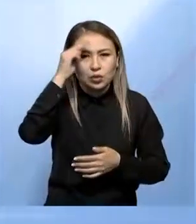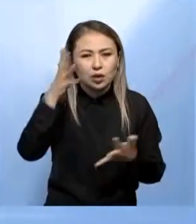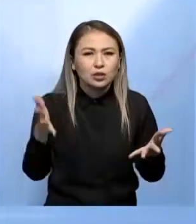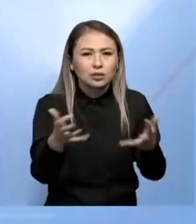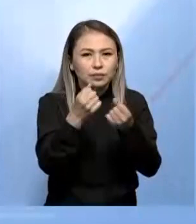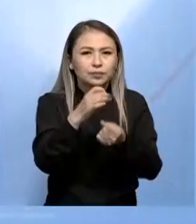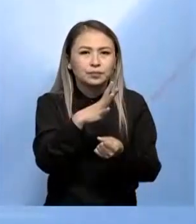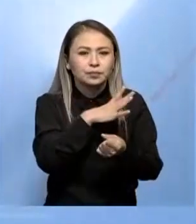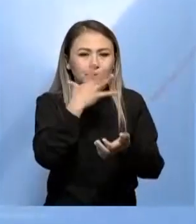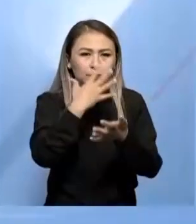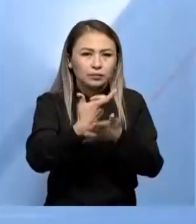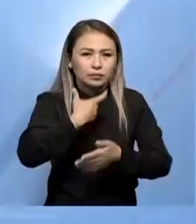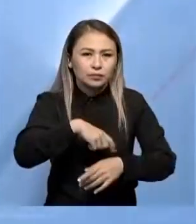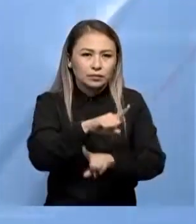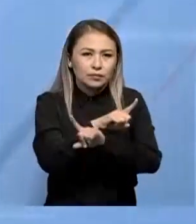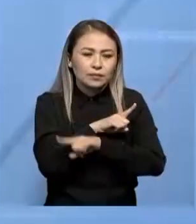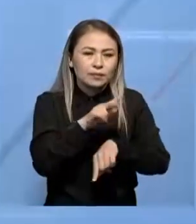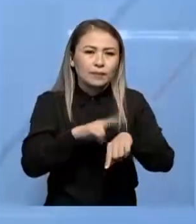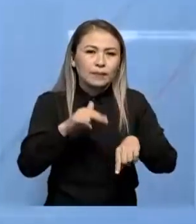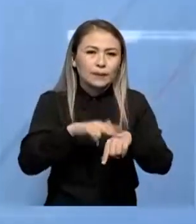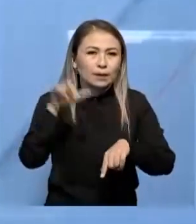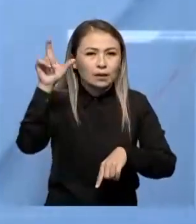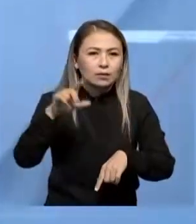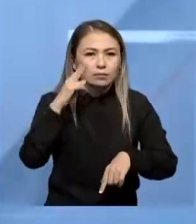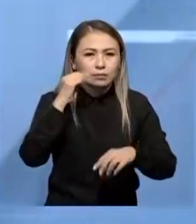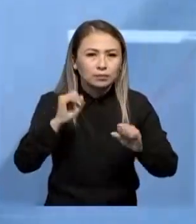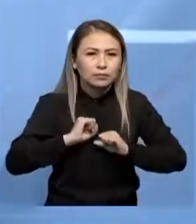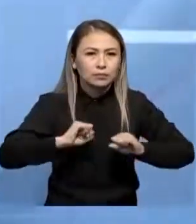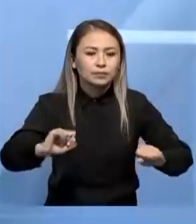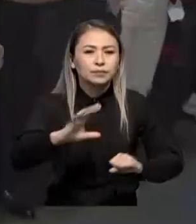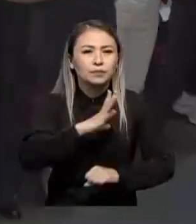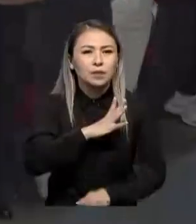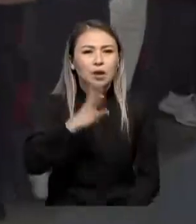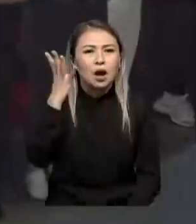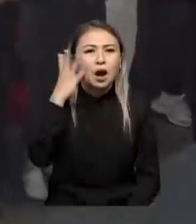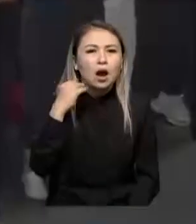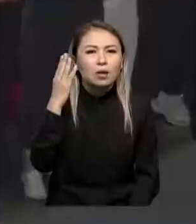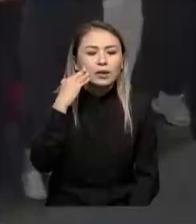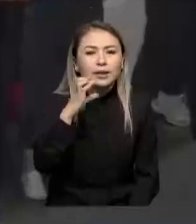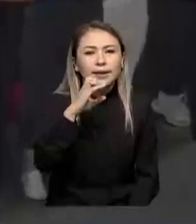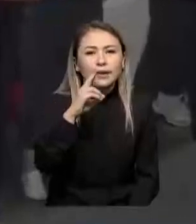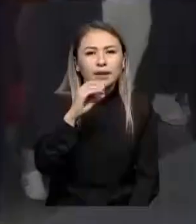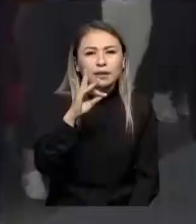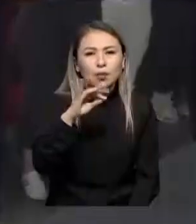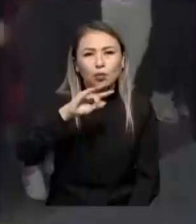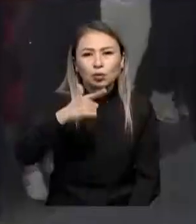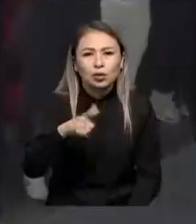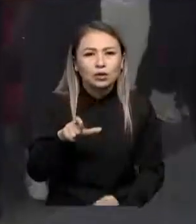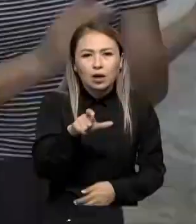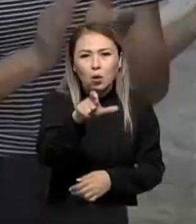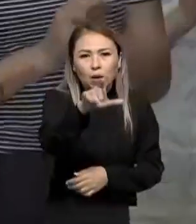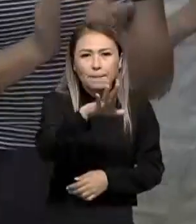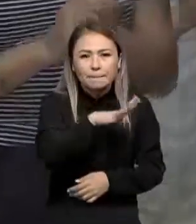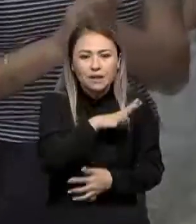оқушыны ажалдан арашалап, өзі жан тапсырған полиция қызметкерінің ерлігі елесінде. Алматы Екатеринбор тасжолында